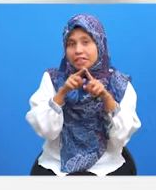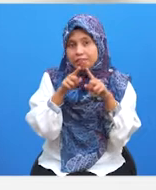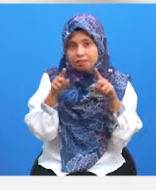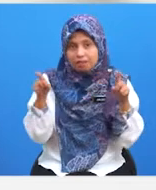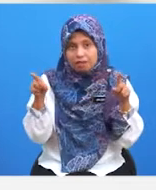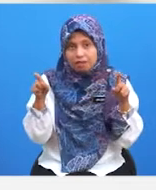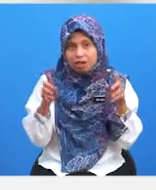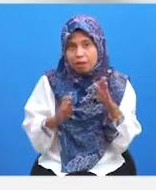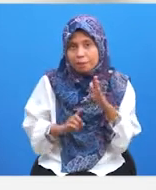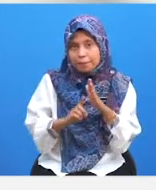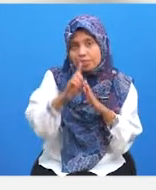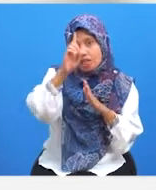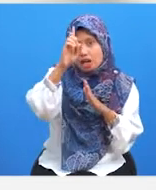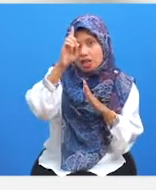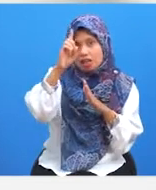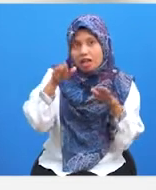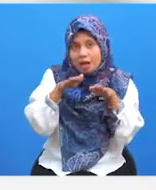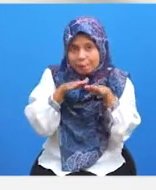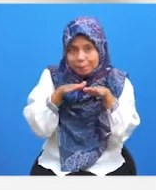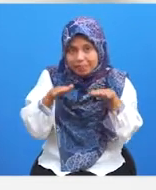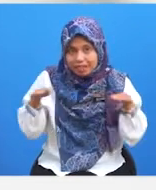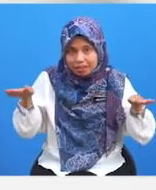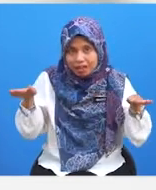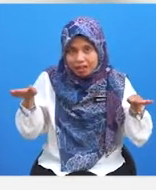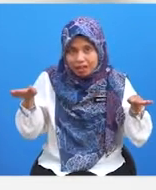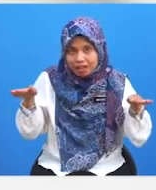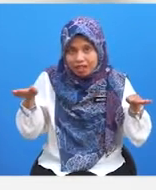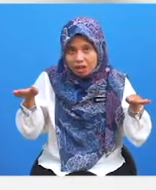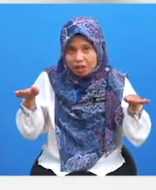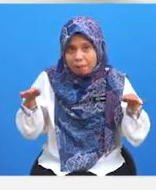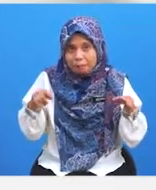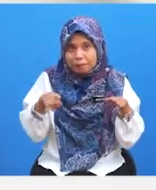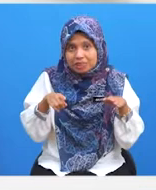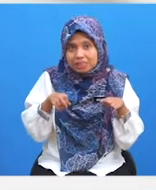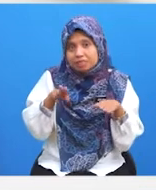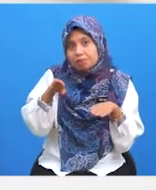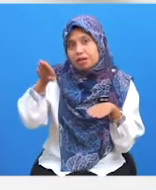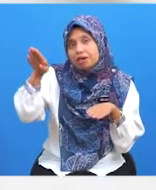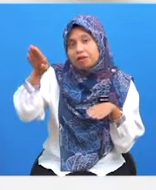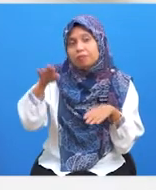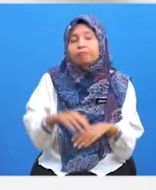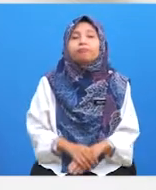tiga trend mendatar dan keempat trend mencapai